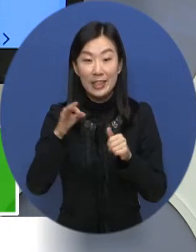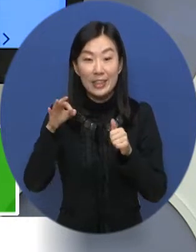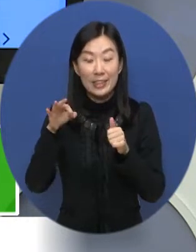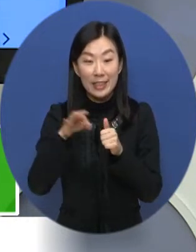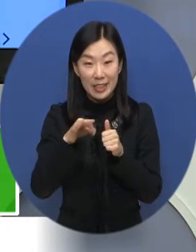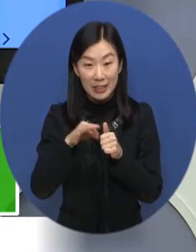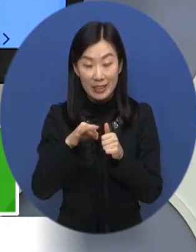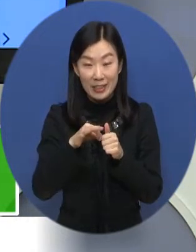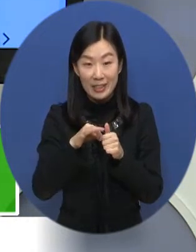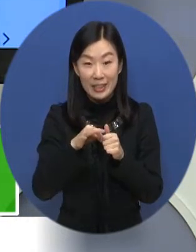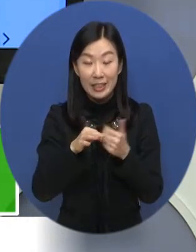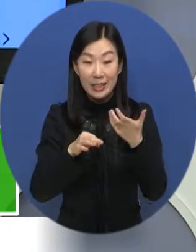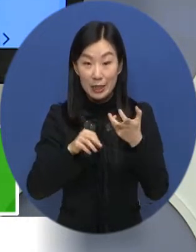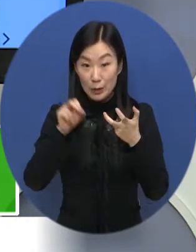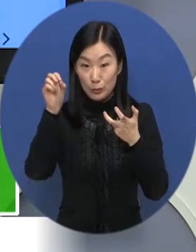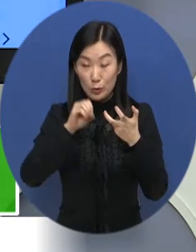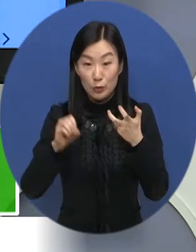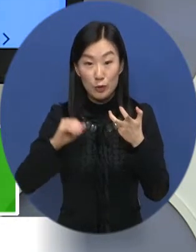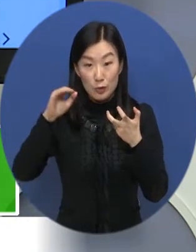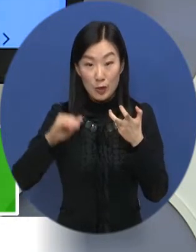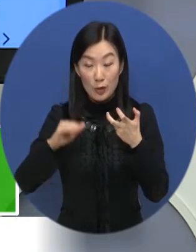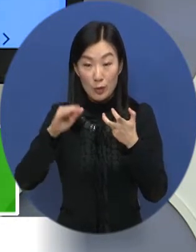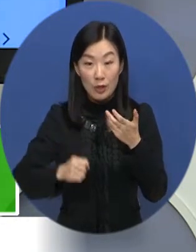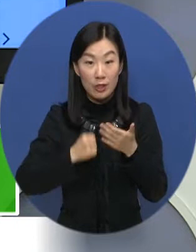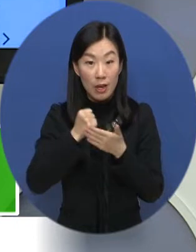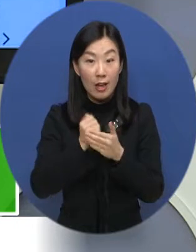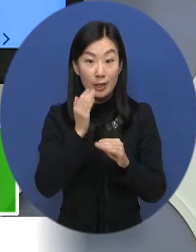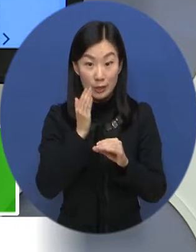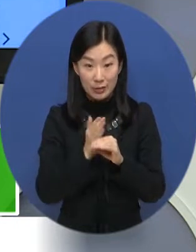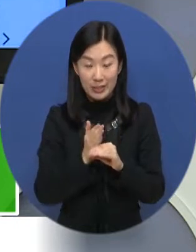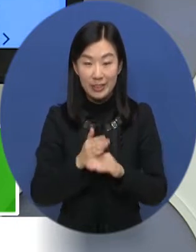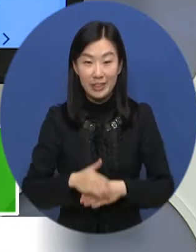18세이상장애인의70%가 연금을받을수있도록설정되어있으며,